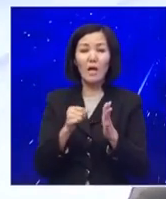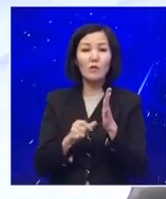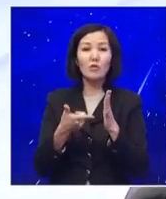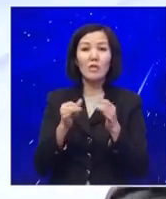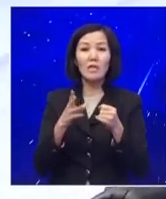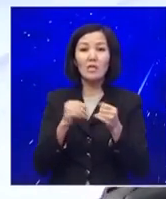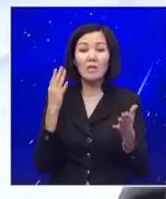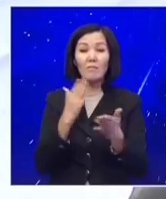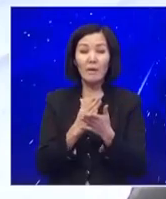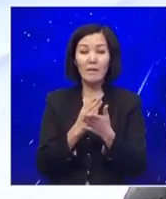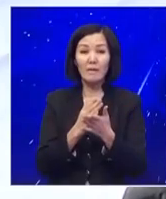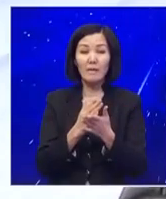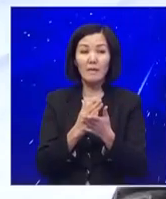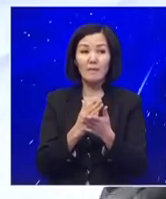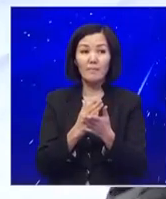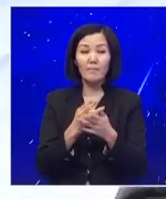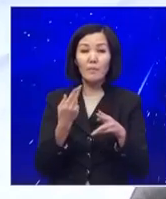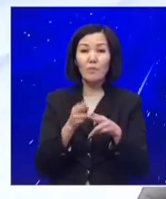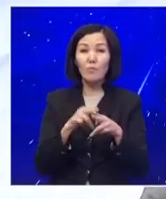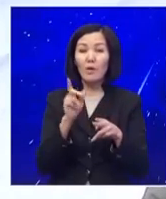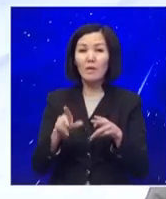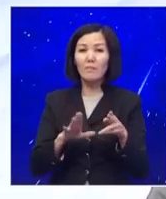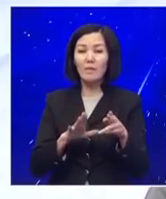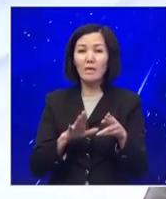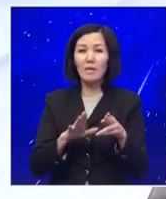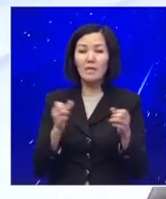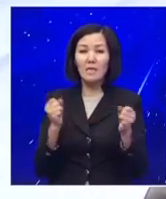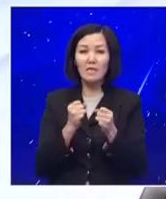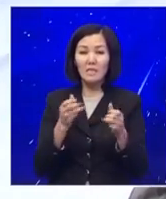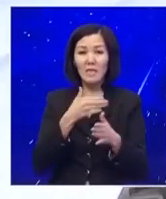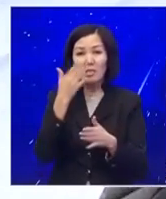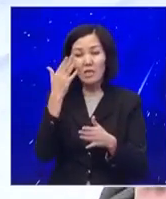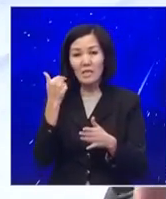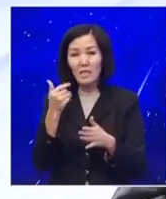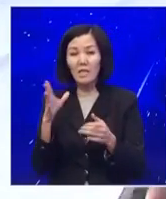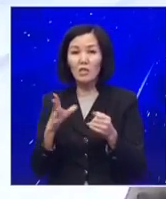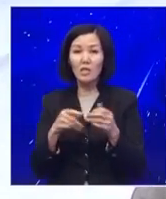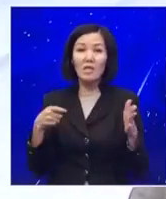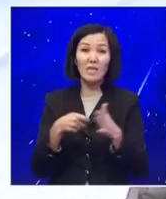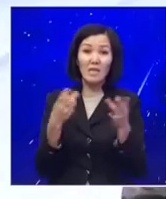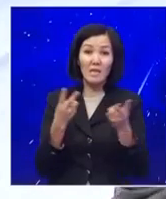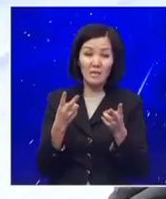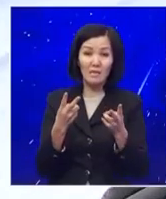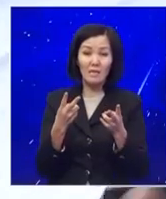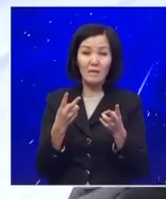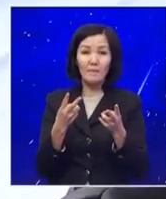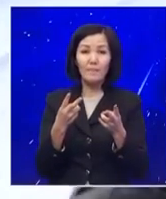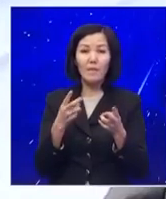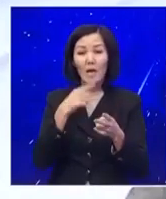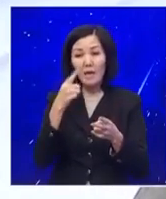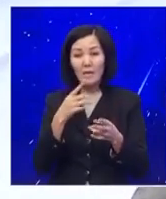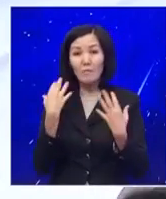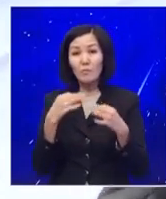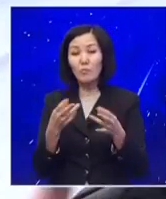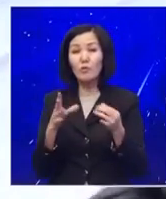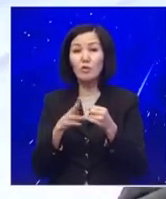жер бар деп отырмын. Соған жайыңыздар. Бұл кісілер қысы жаз жайылатын жер керек. Оны айтамыз. Егер бос жер